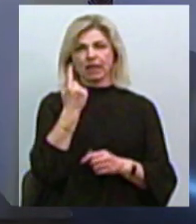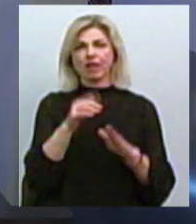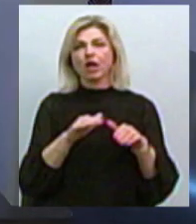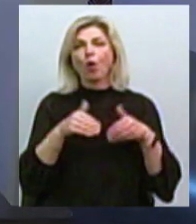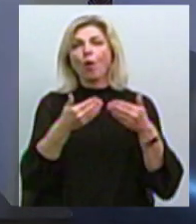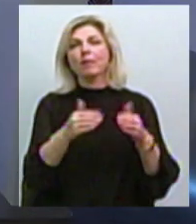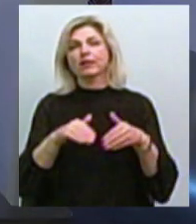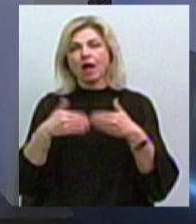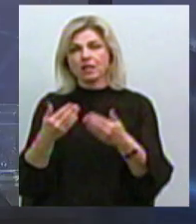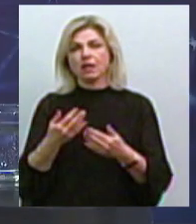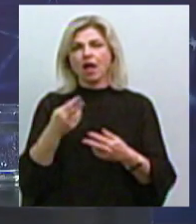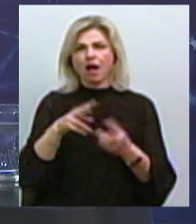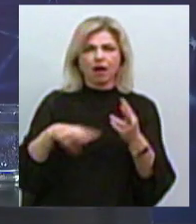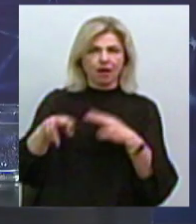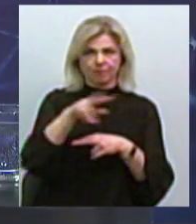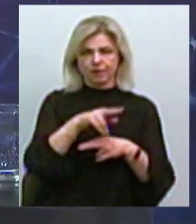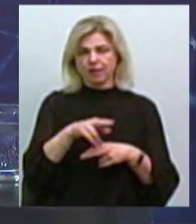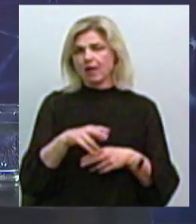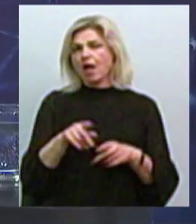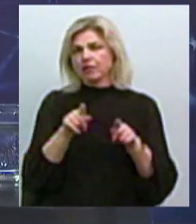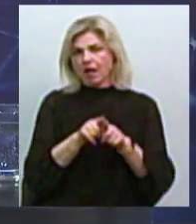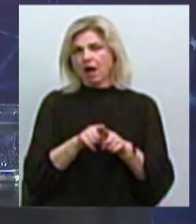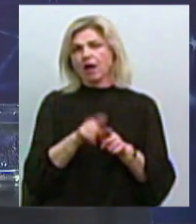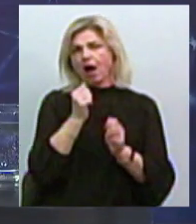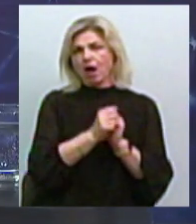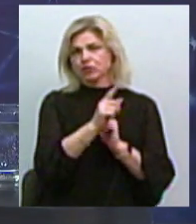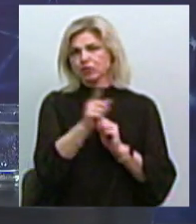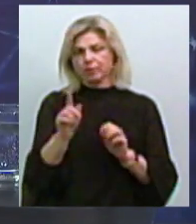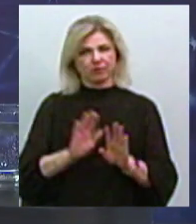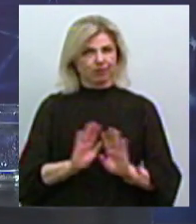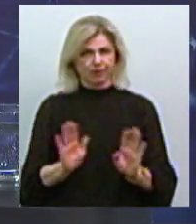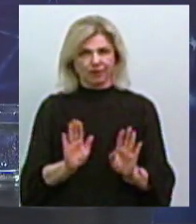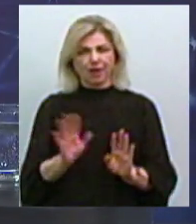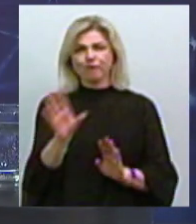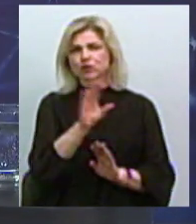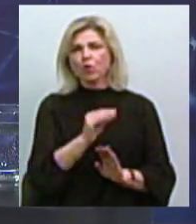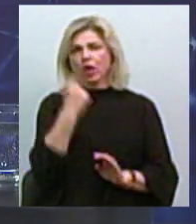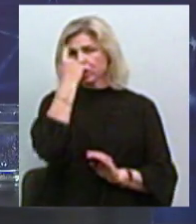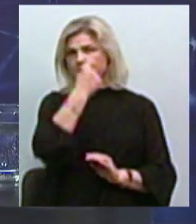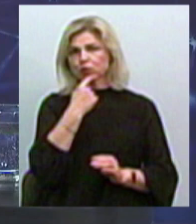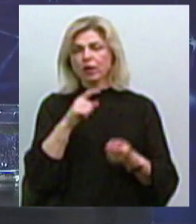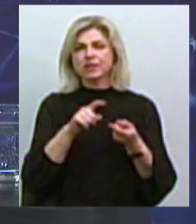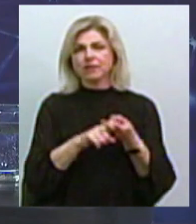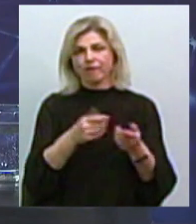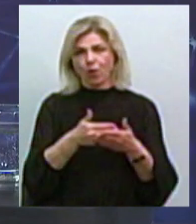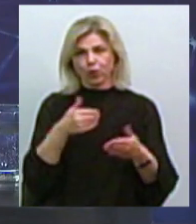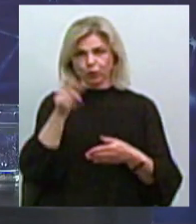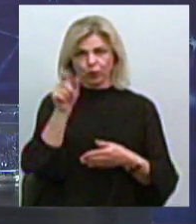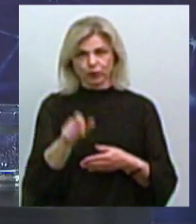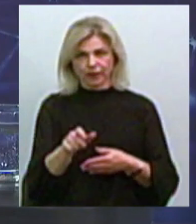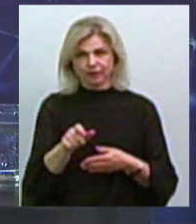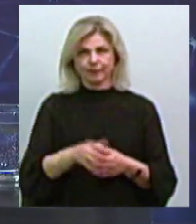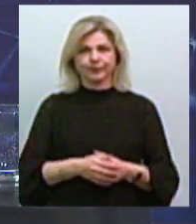всіх. От повинна казати так кожній людині в такому форматі. Ні, все це індивідуально і в залежності від людини. І,